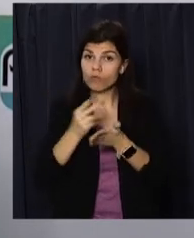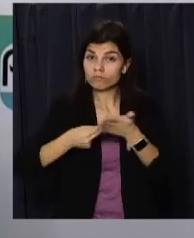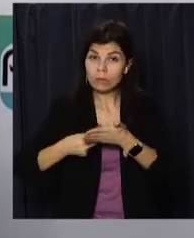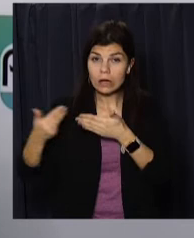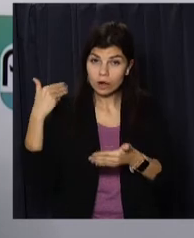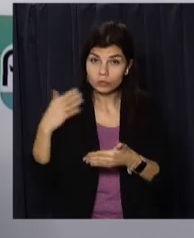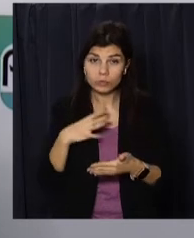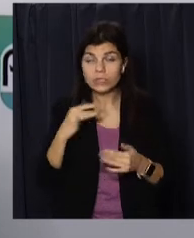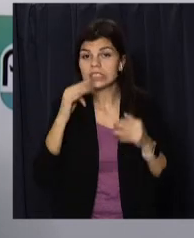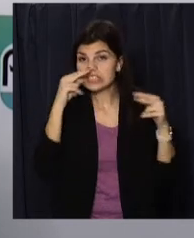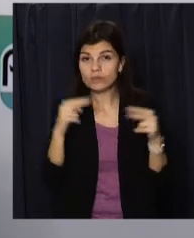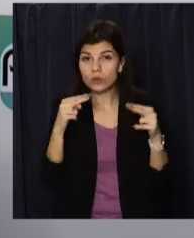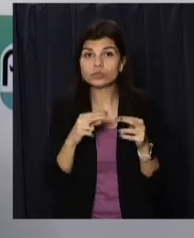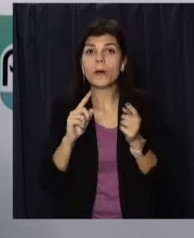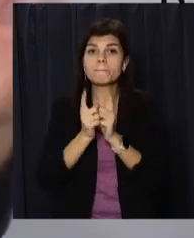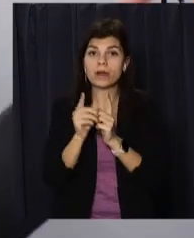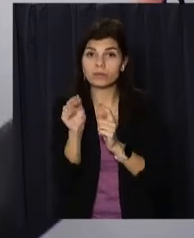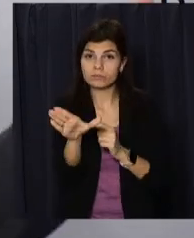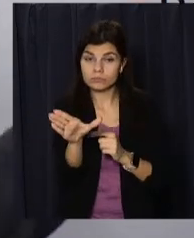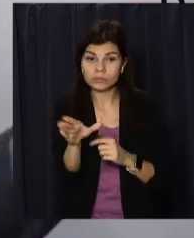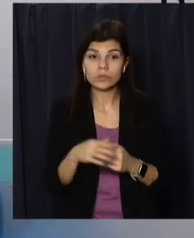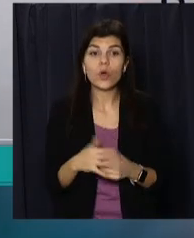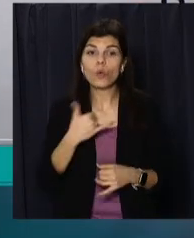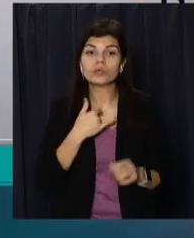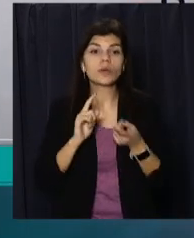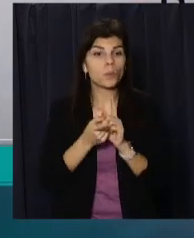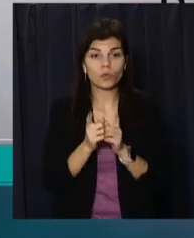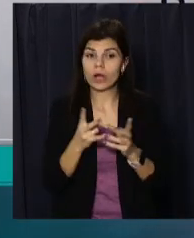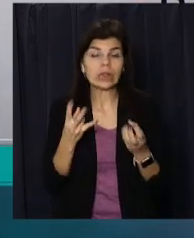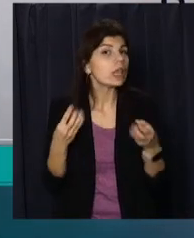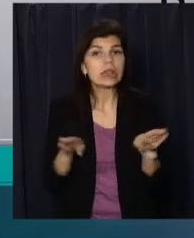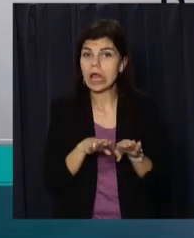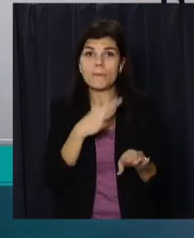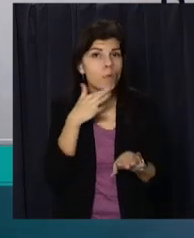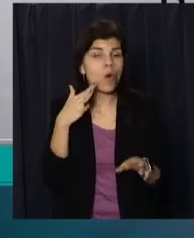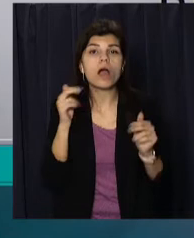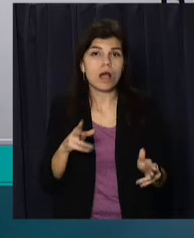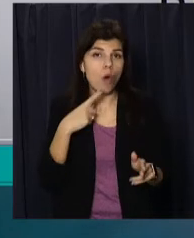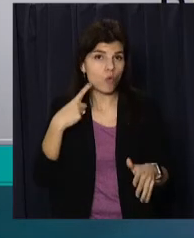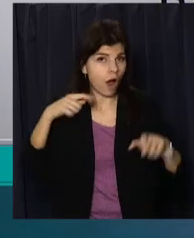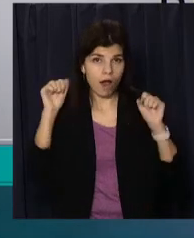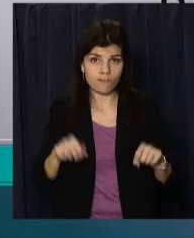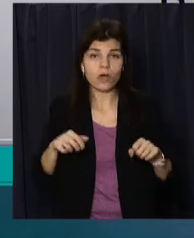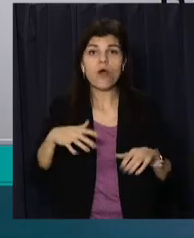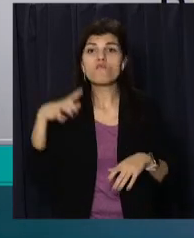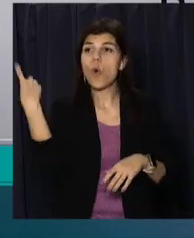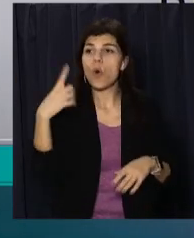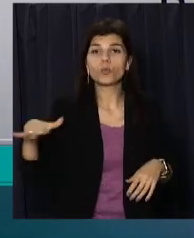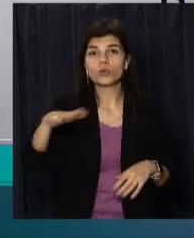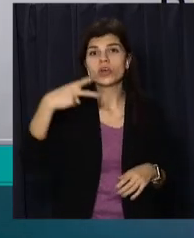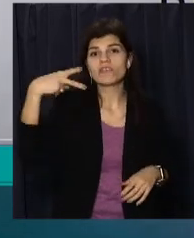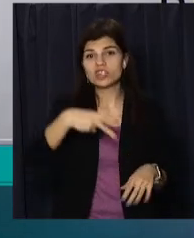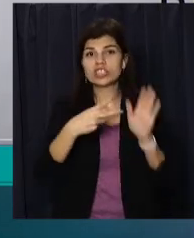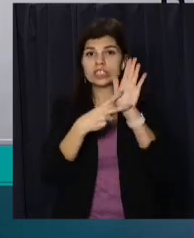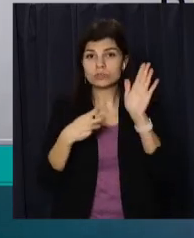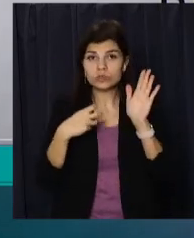та свідоцтво перекладача. У нас переводчиків не так багато, як глухі, в області